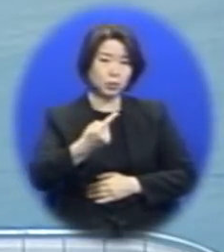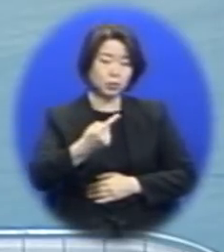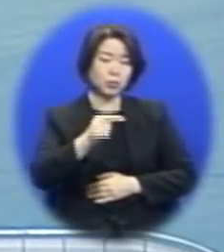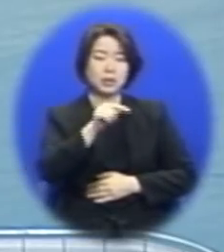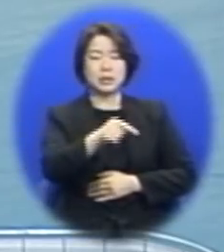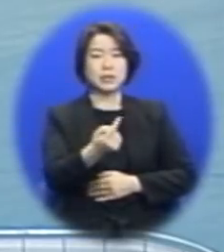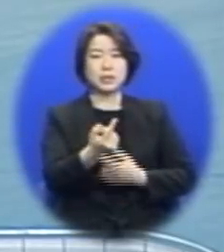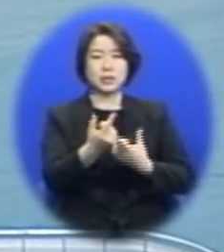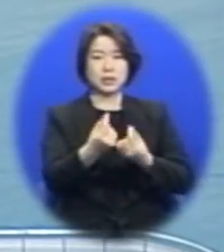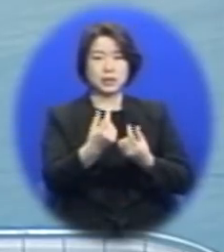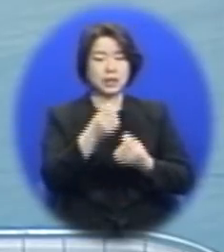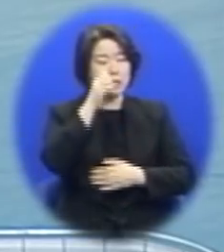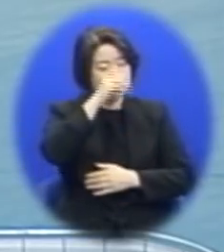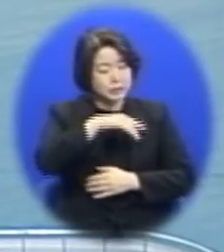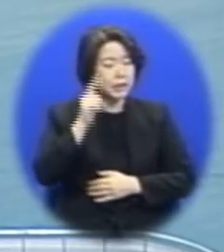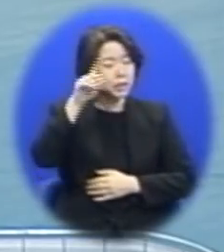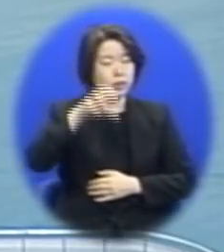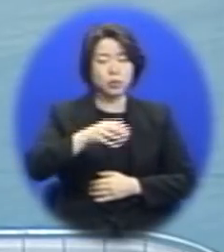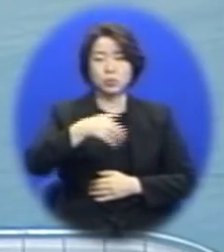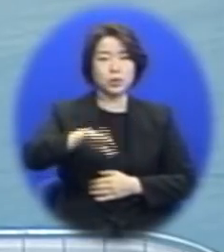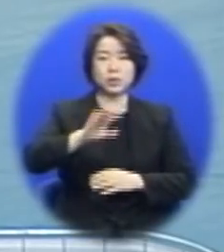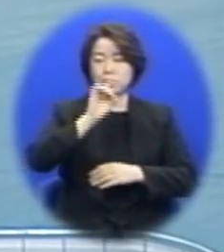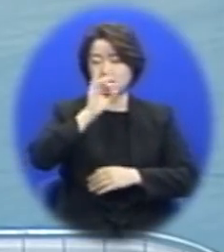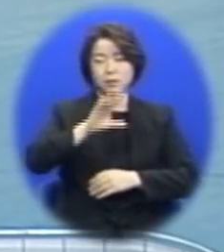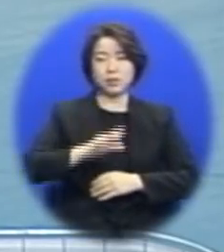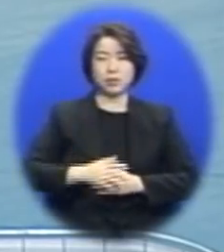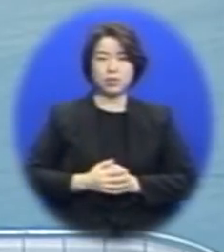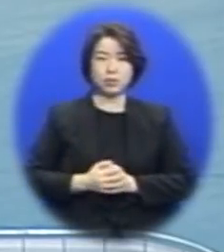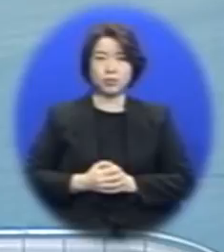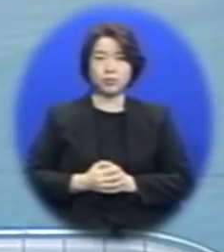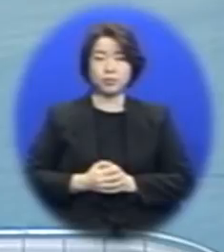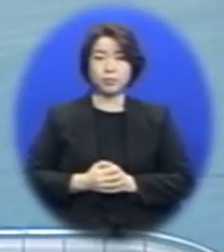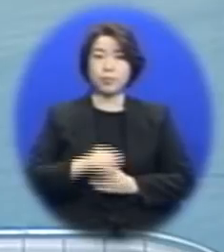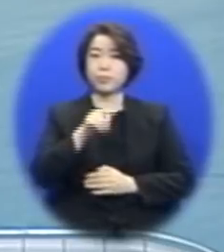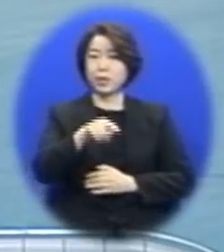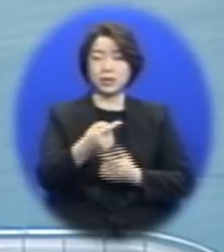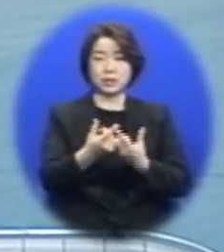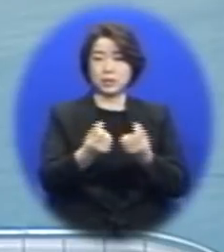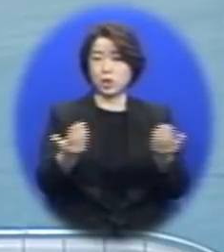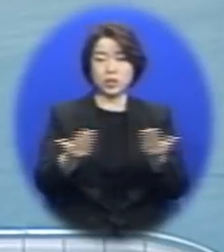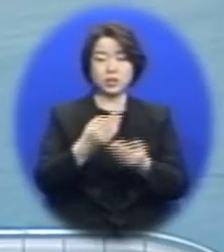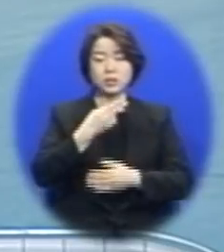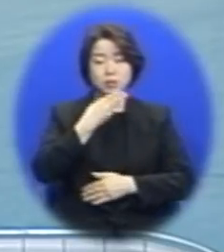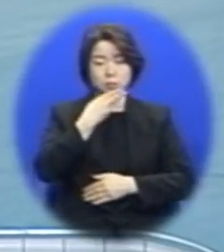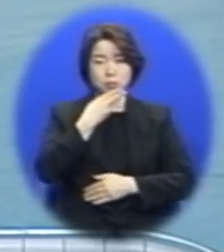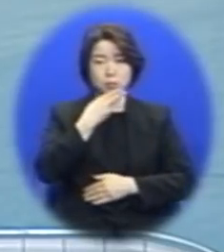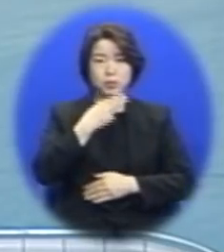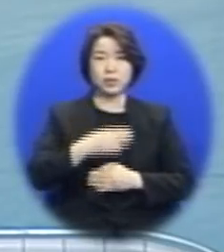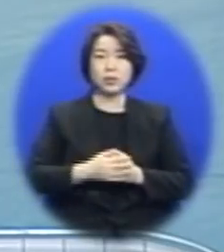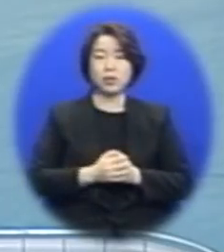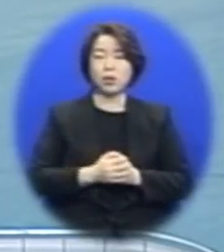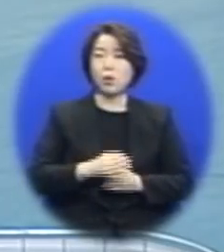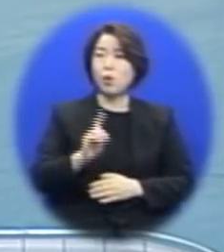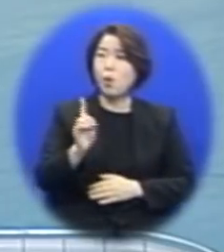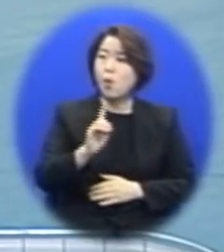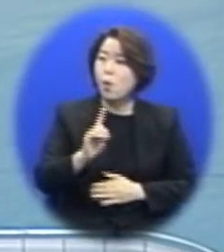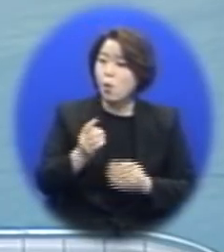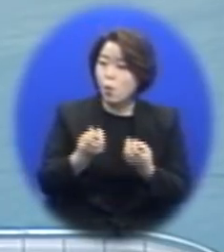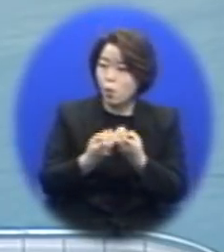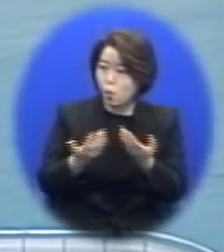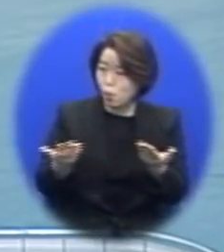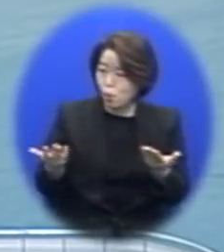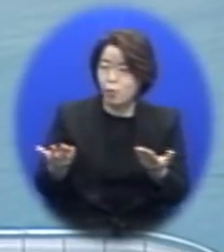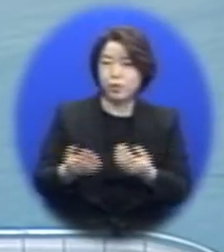그렇게 그저 천국에 가는 건안 됩니다. 그런 일은 없습니다. 그러면 어떻게 해야